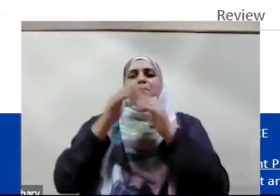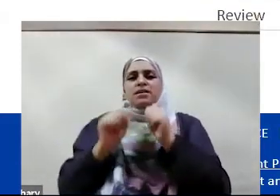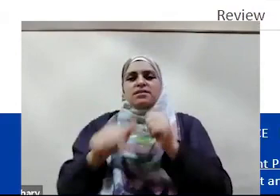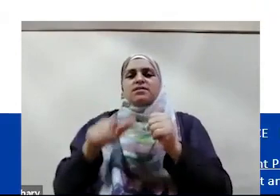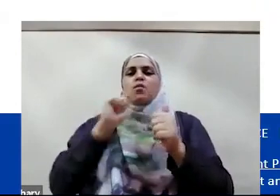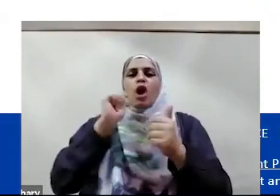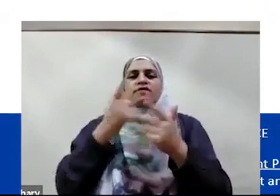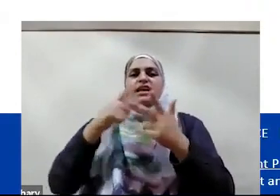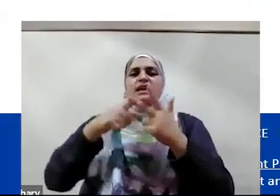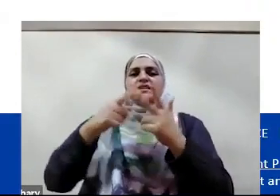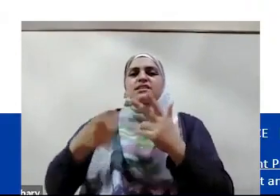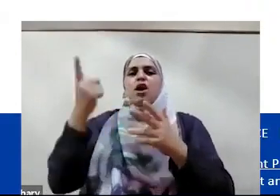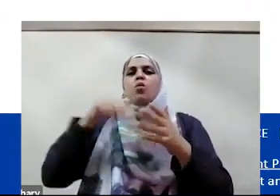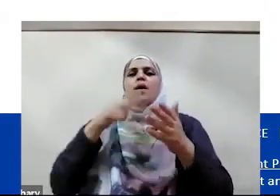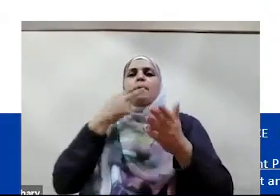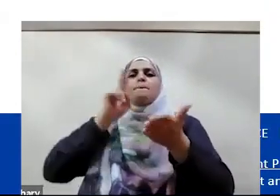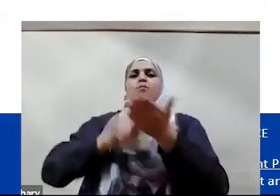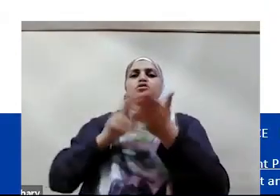والصندوق البريدي.